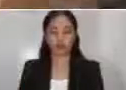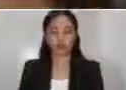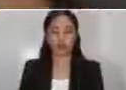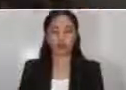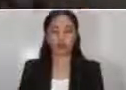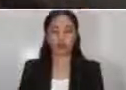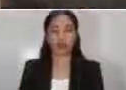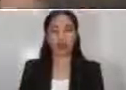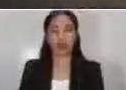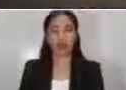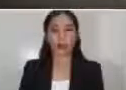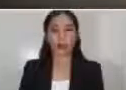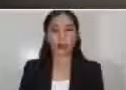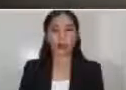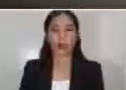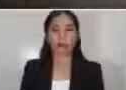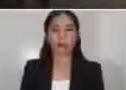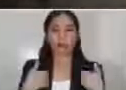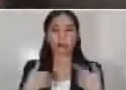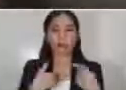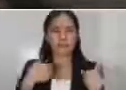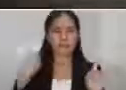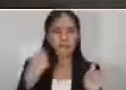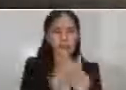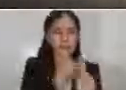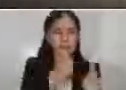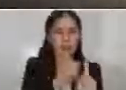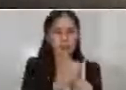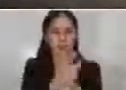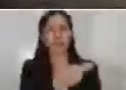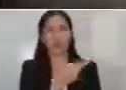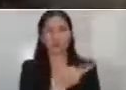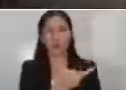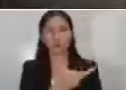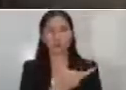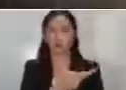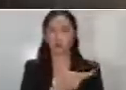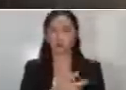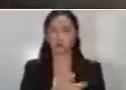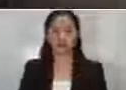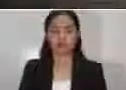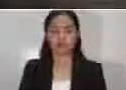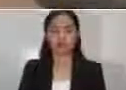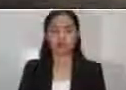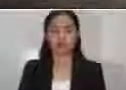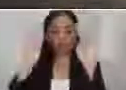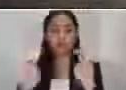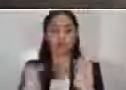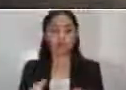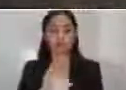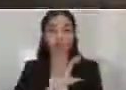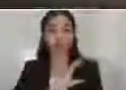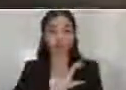Kinulong mo yun, ultimo yung mga guard ng tanan. Alam na magmutor-mutor pa sila. Ryan Lasiga, Paras.